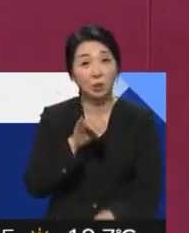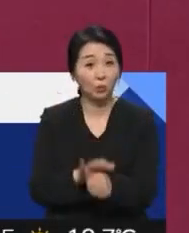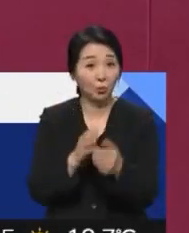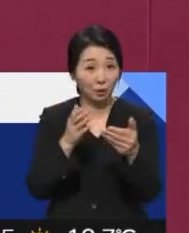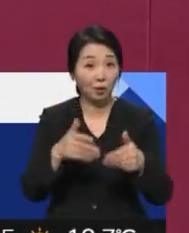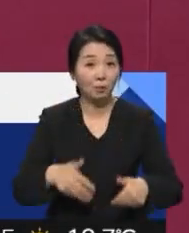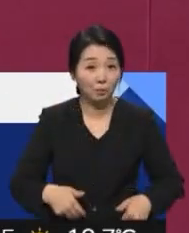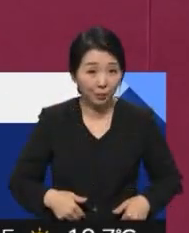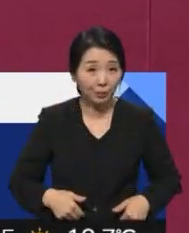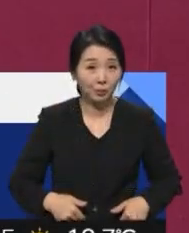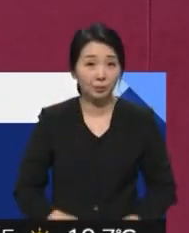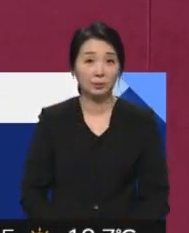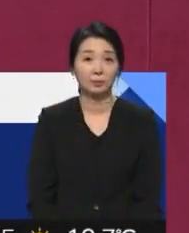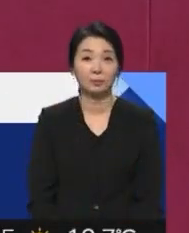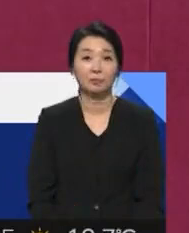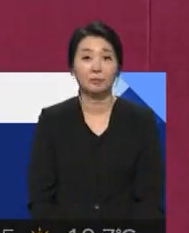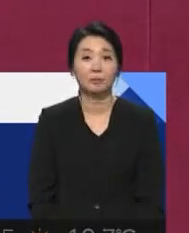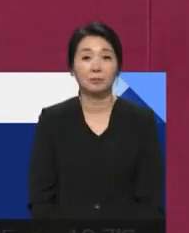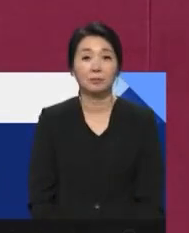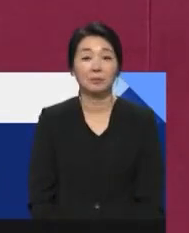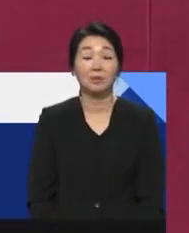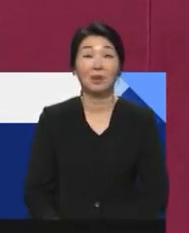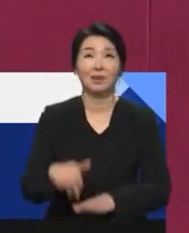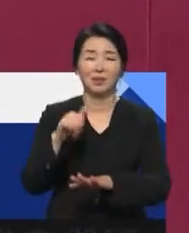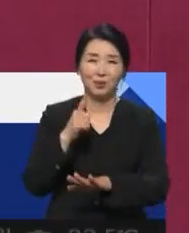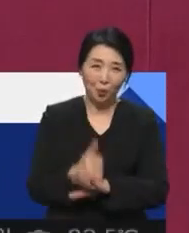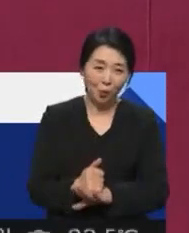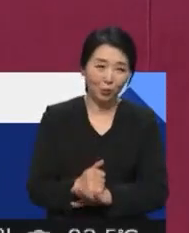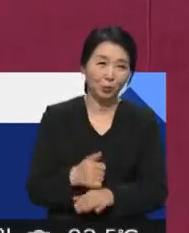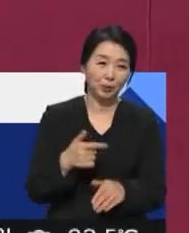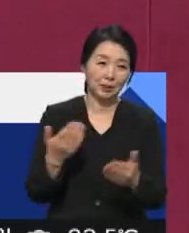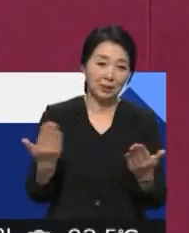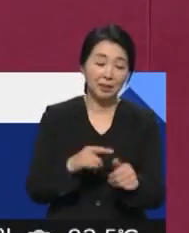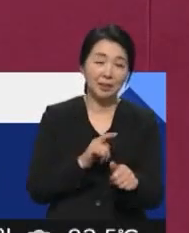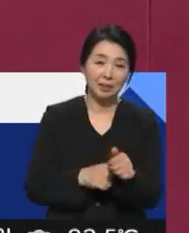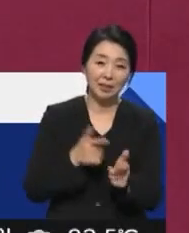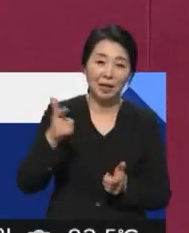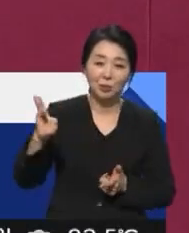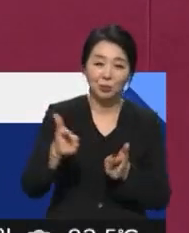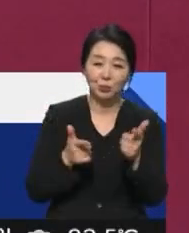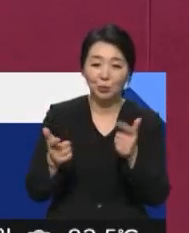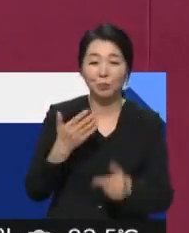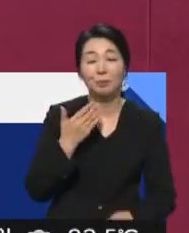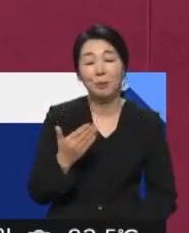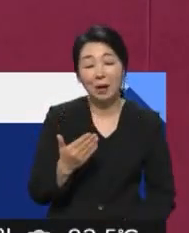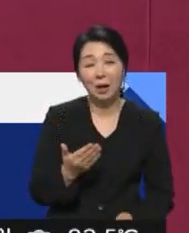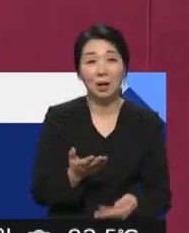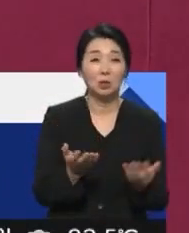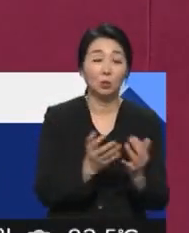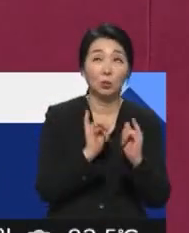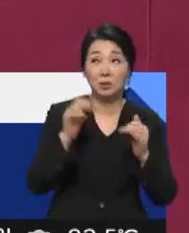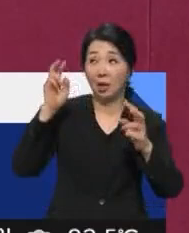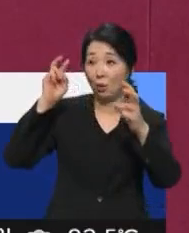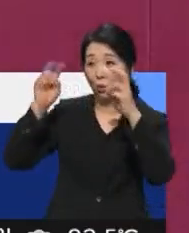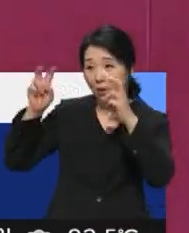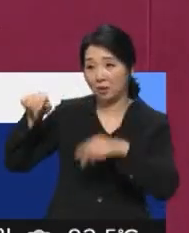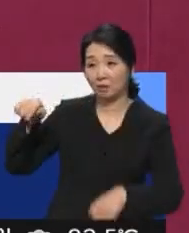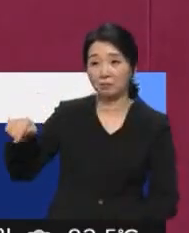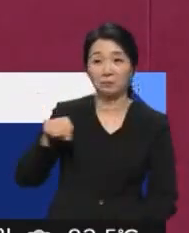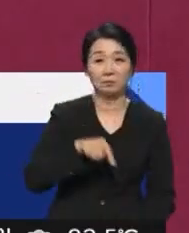해줘야 합니다. 그래서 탄력적 근로시간제는 노동자와 기업